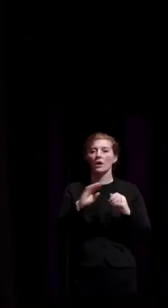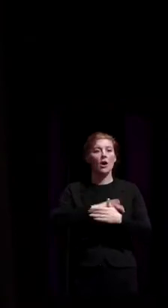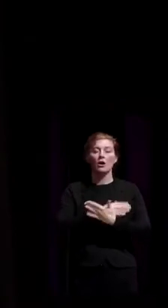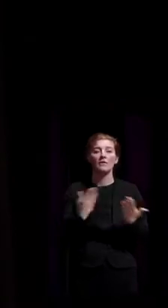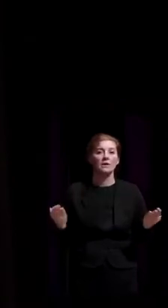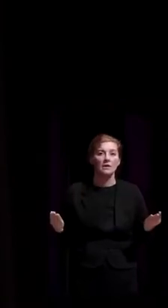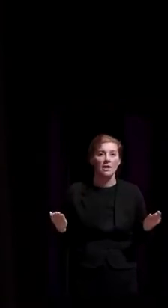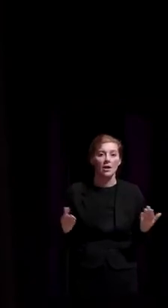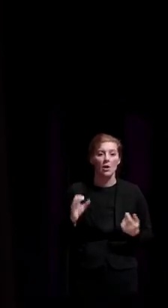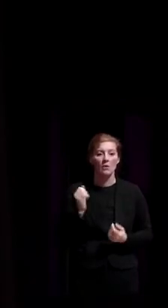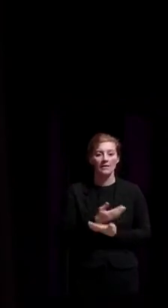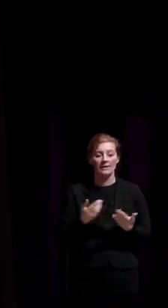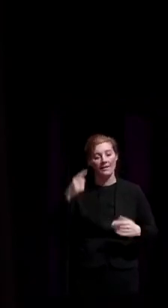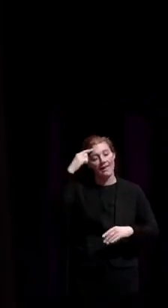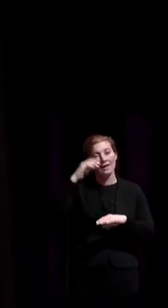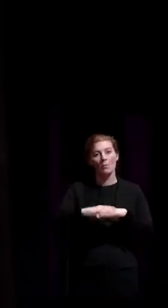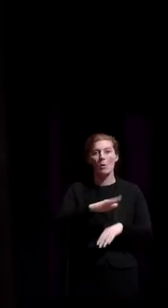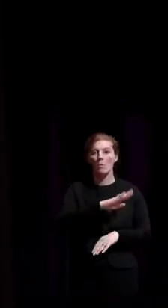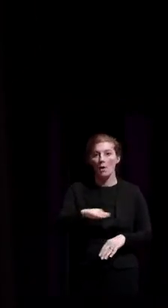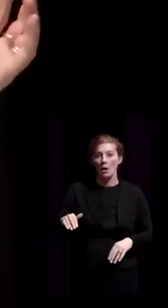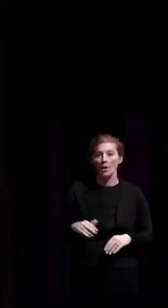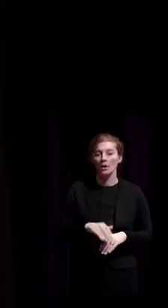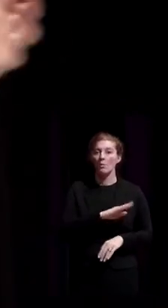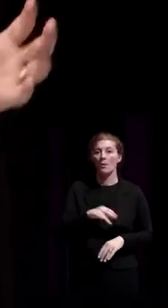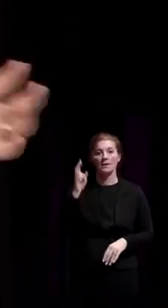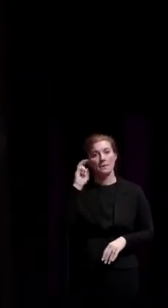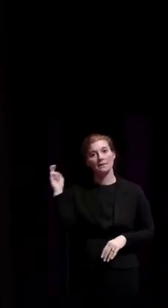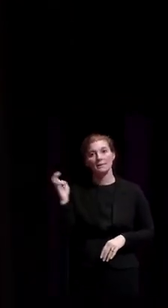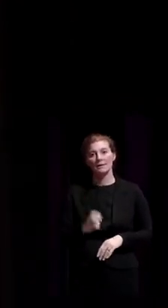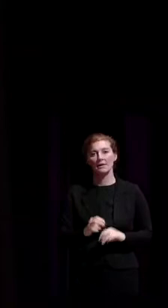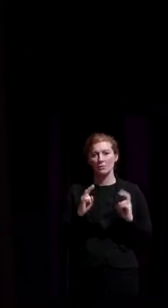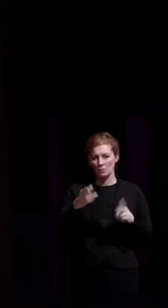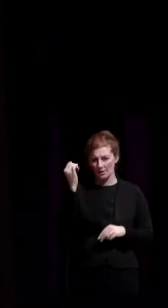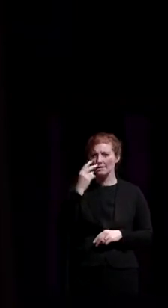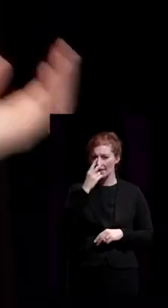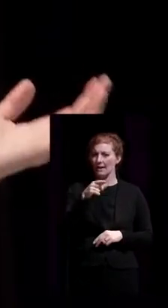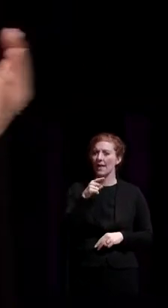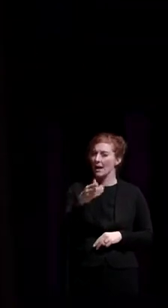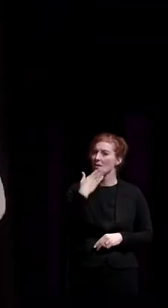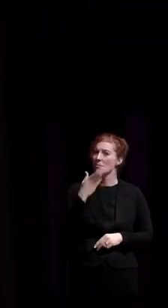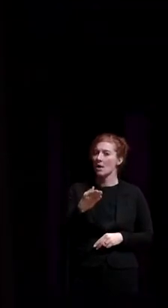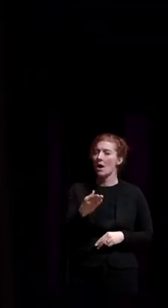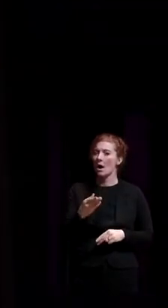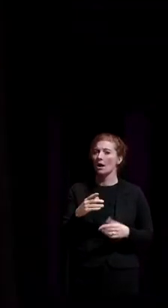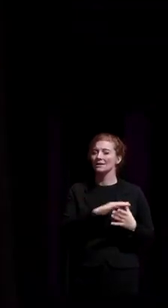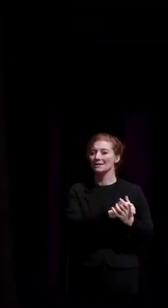annars om vi inte får in barnet och barnets dimension. Så jag ser verkligen föreningspunkten där. Och det som